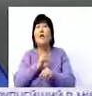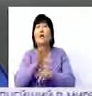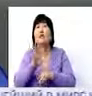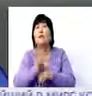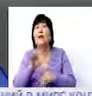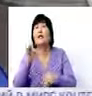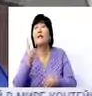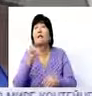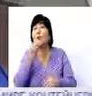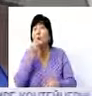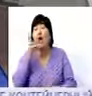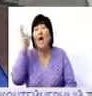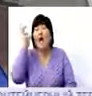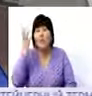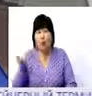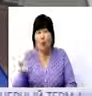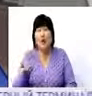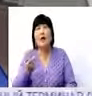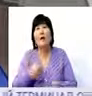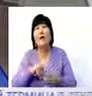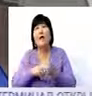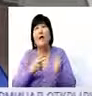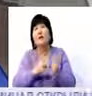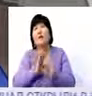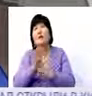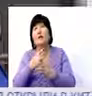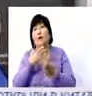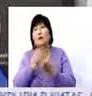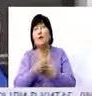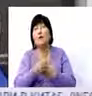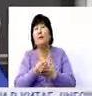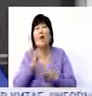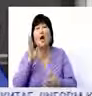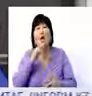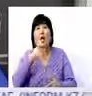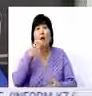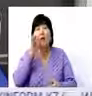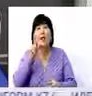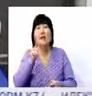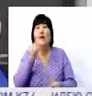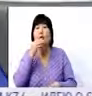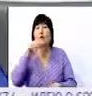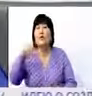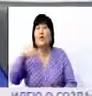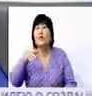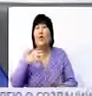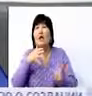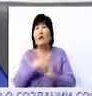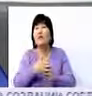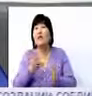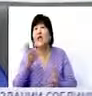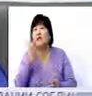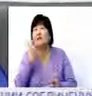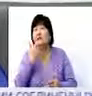производить детскую кашу. Также компания планирует выпуск собственной бутилированной воды, йодированной пищевой соли, внедрение